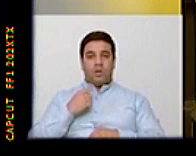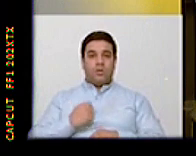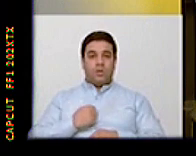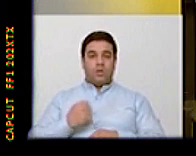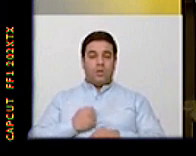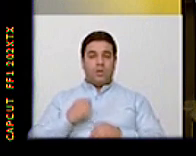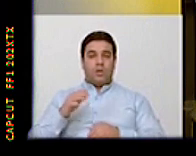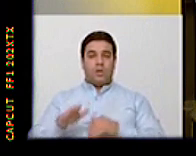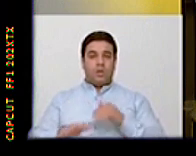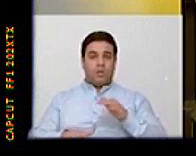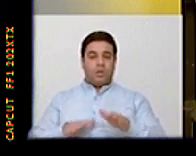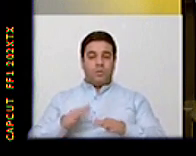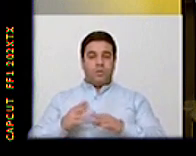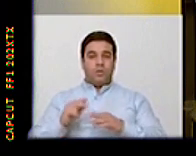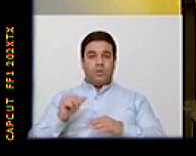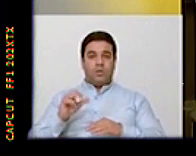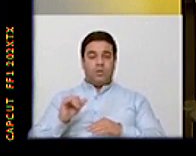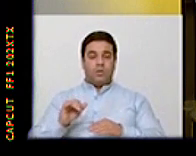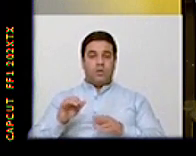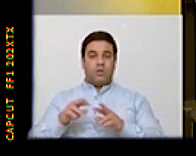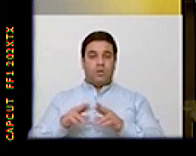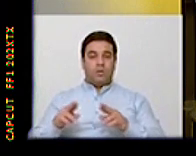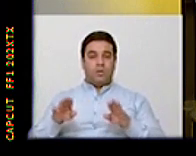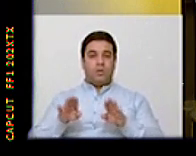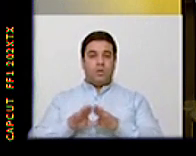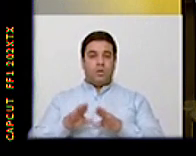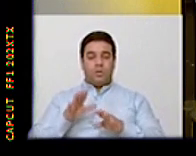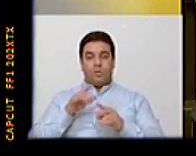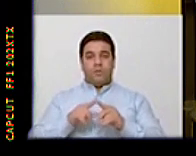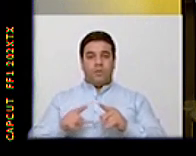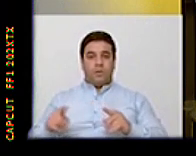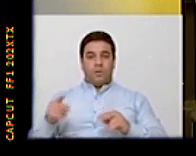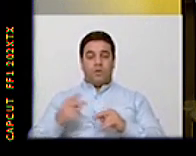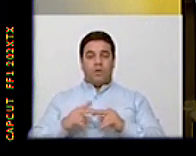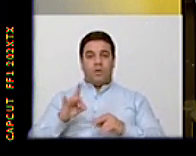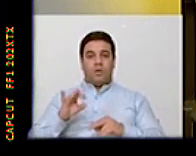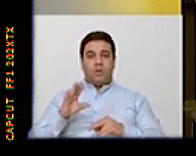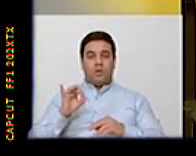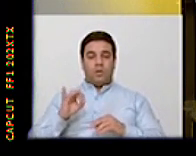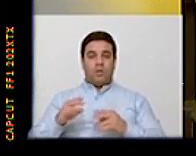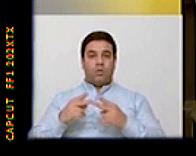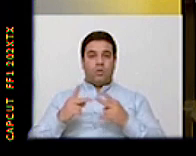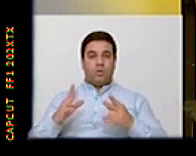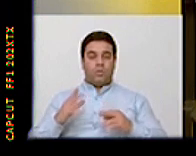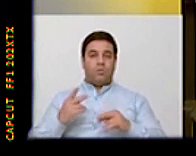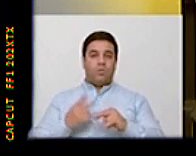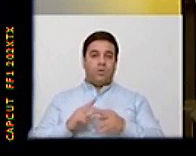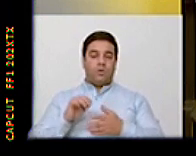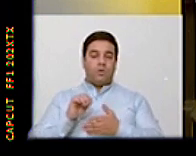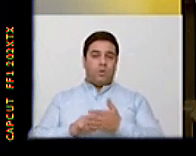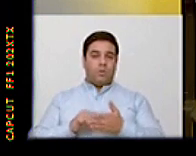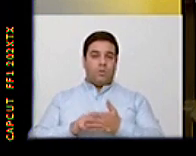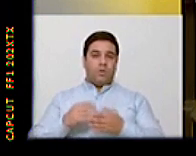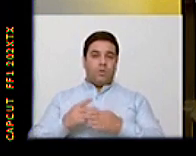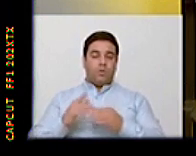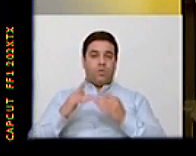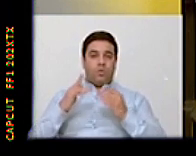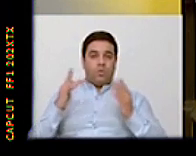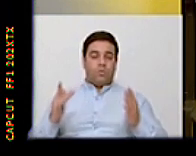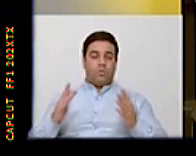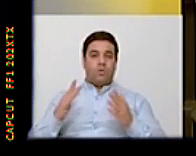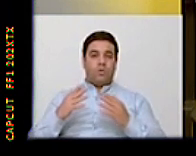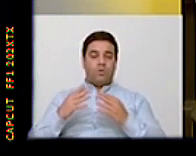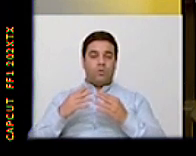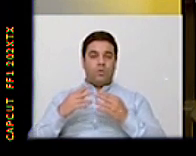askarlarning qadam tashlash chastotasi tenglashgan vaqtida rezonans sodir bo'ladi va buni natijasida ko'prik